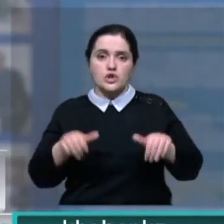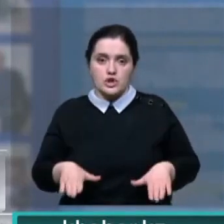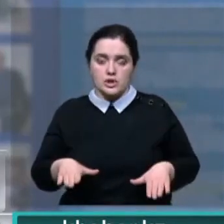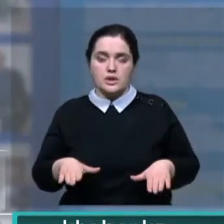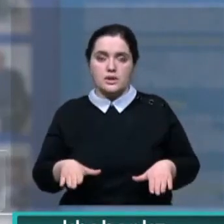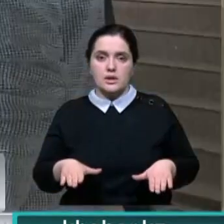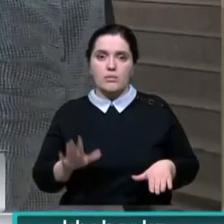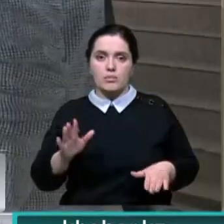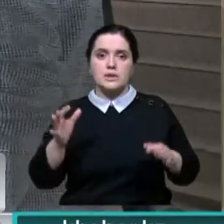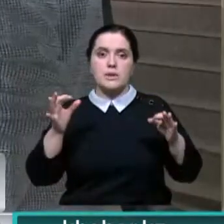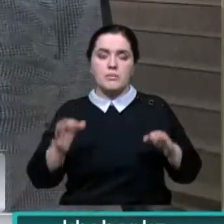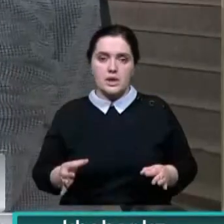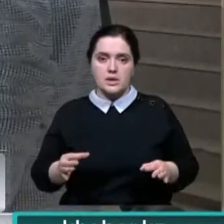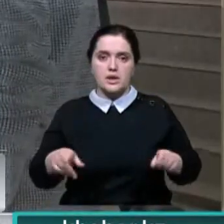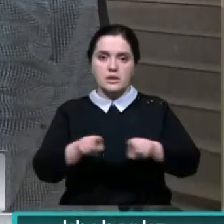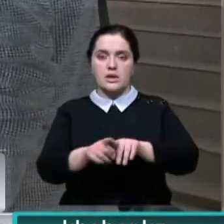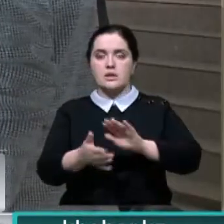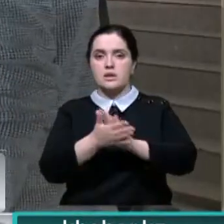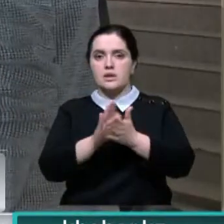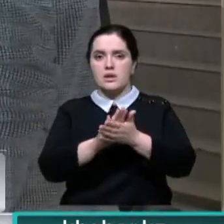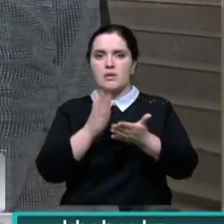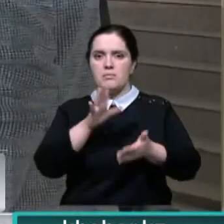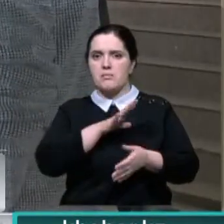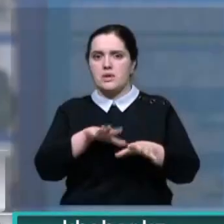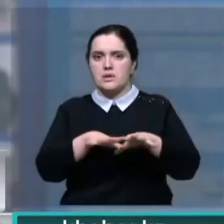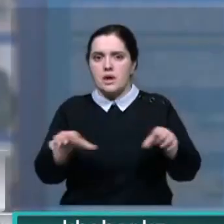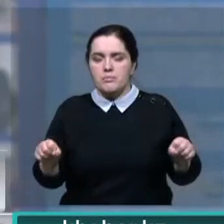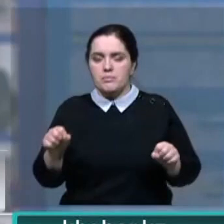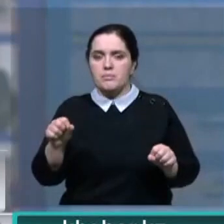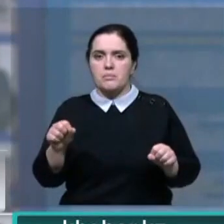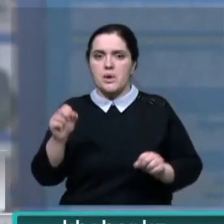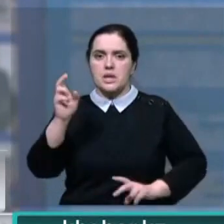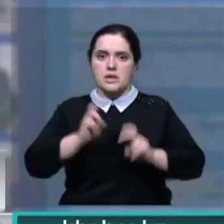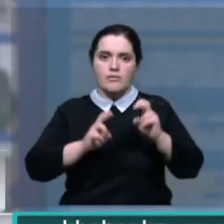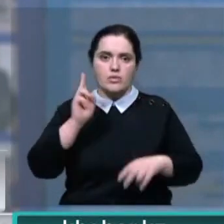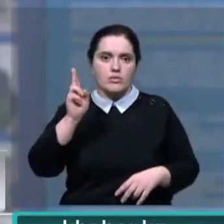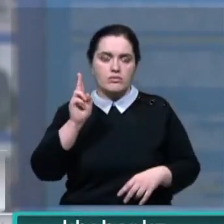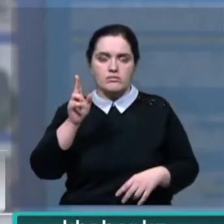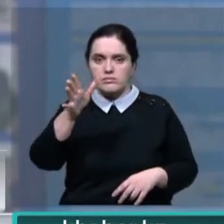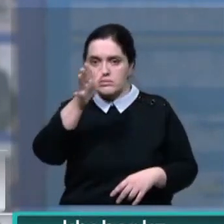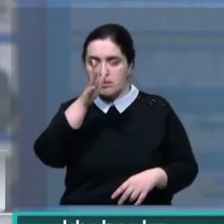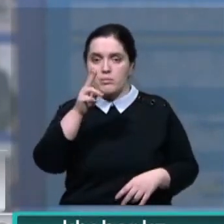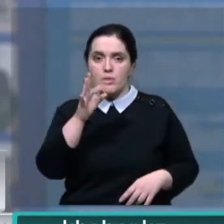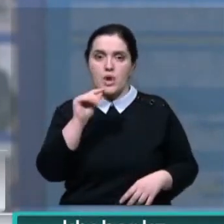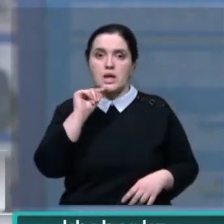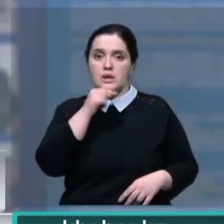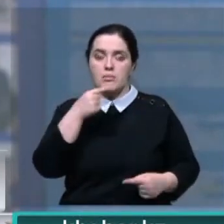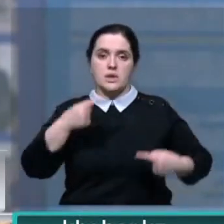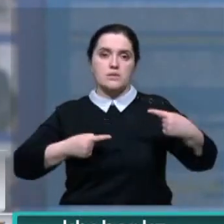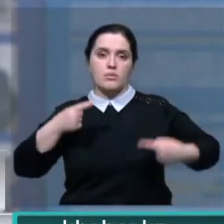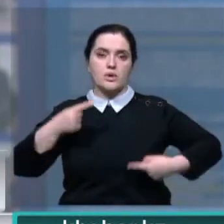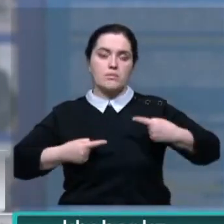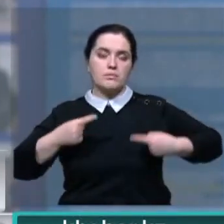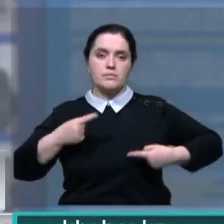будет справедливым. Такая ситуация наблюдается при рейдерских захватах предприятия. Поэтому по экономическим спорам, к примеру,